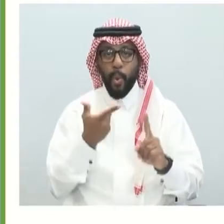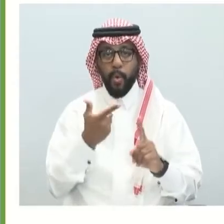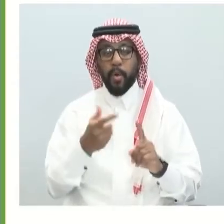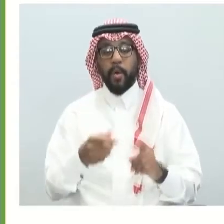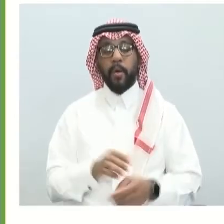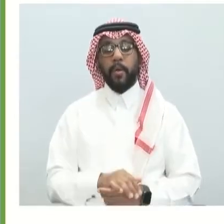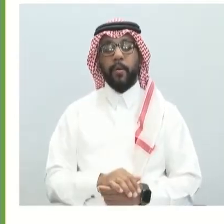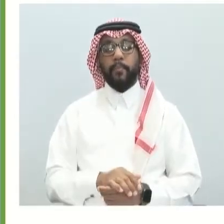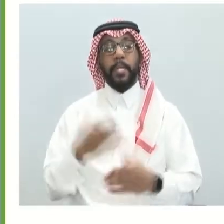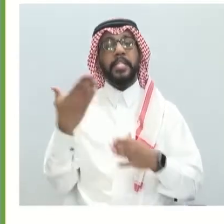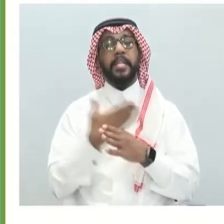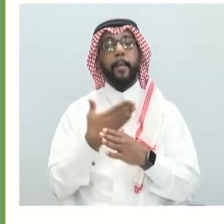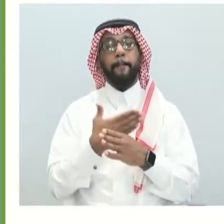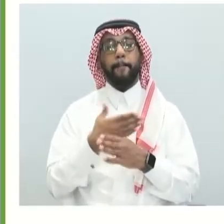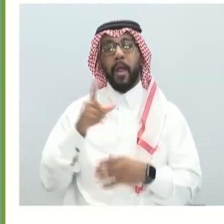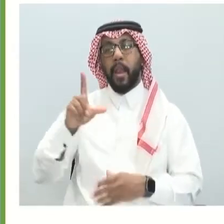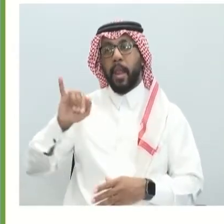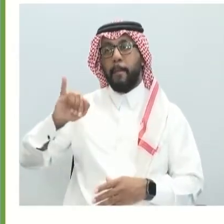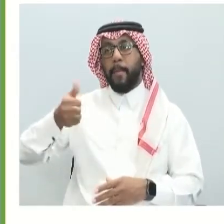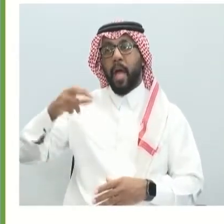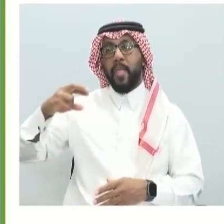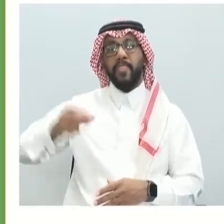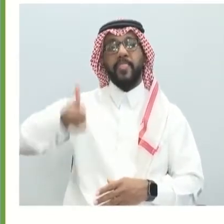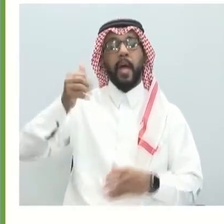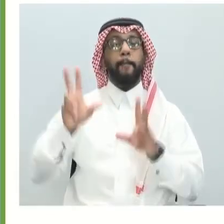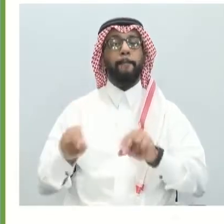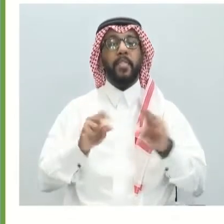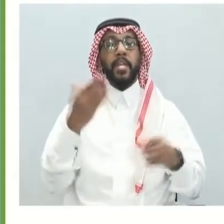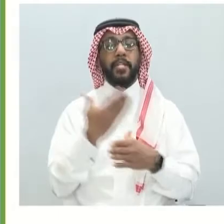لماذا يسال بها لبيان السبب